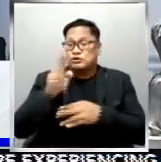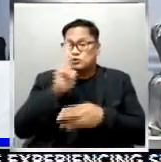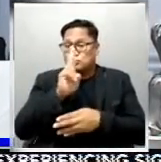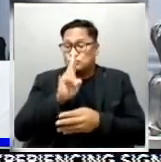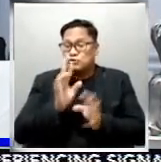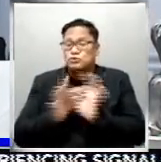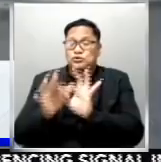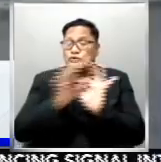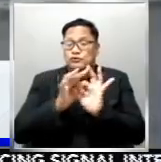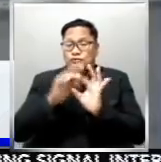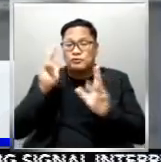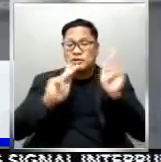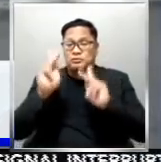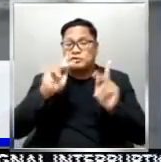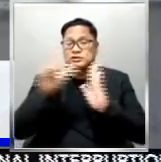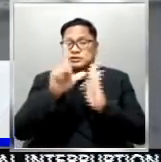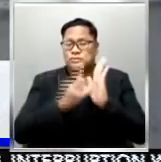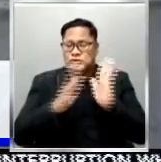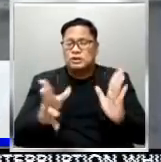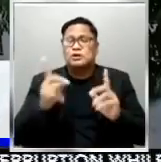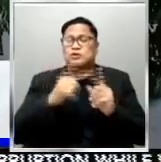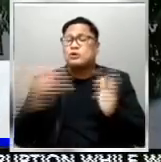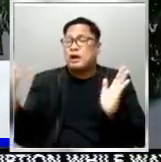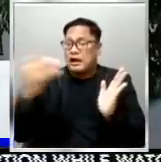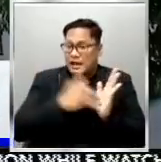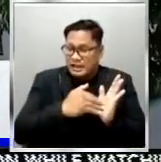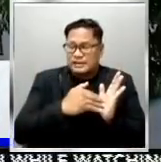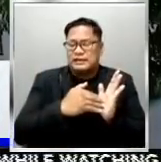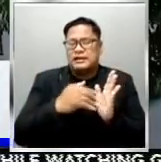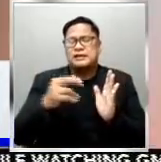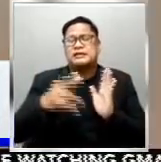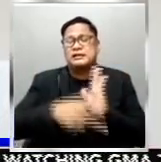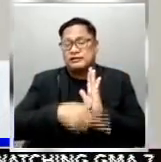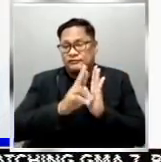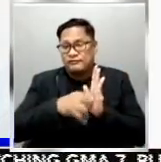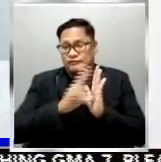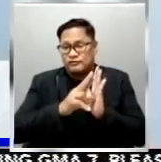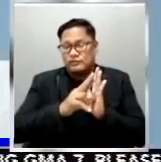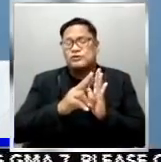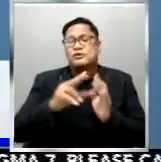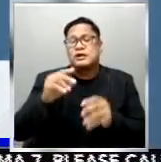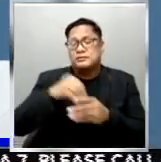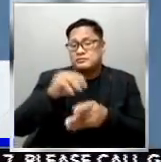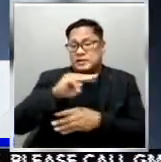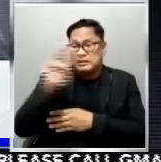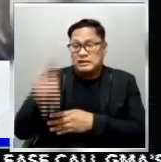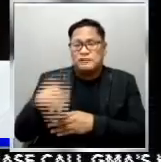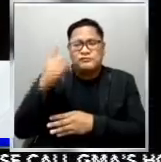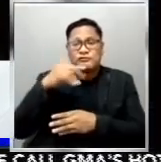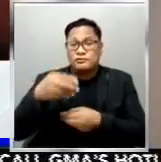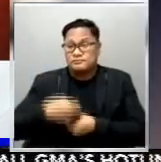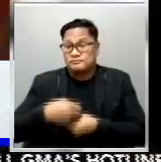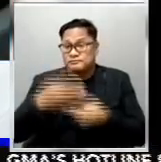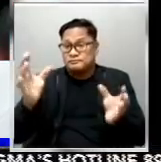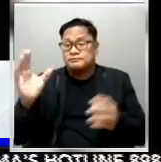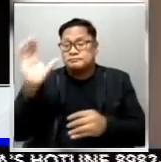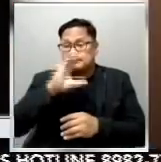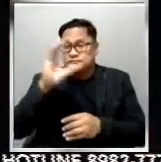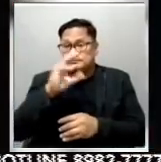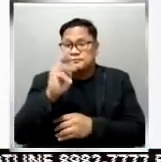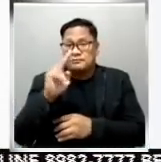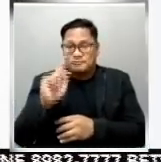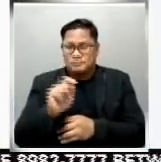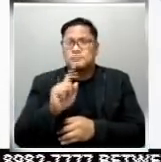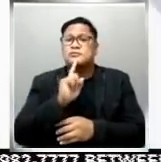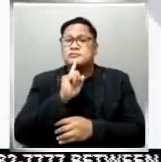na repasuin at rebisahin ng polisiya ng mga usgado rito sa Metro Manila sa pagpapalabas ng search warrant na nagagamit ng mga otoridad sa